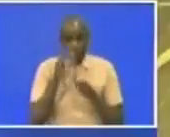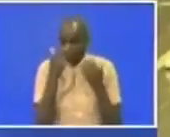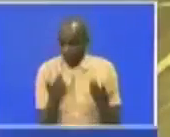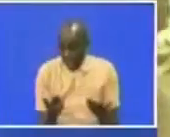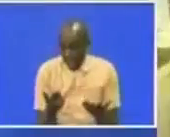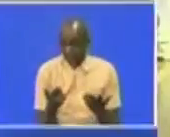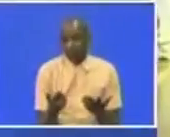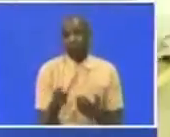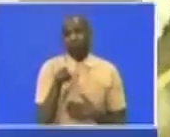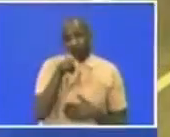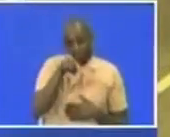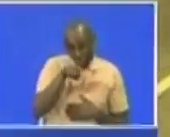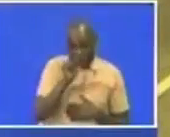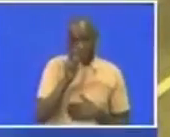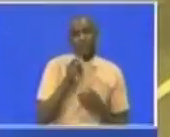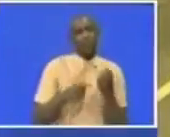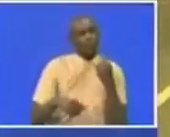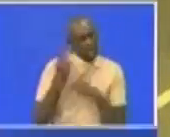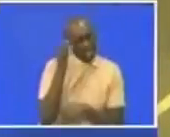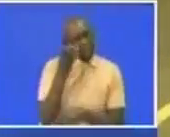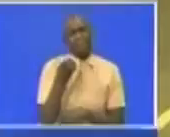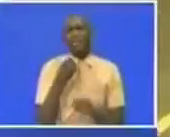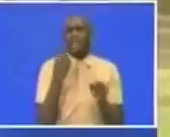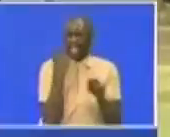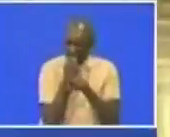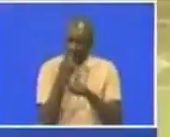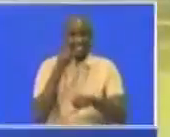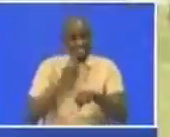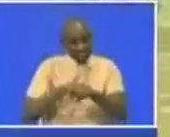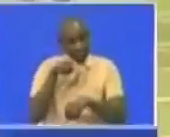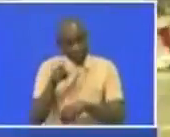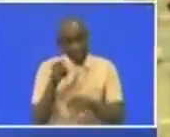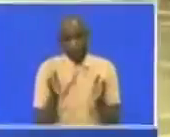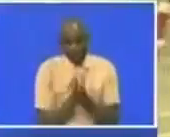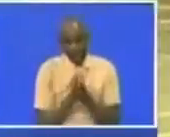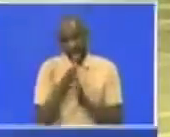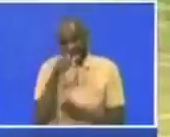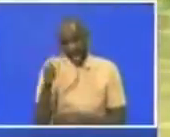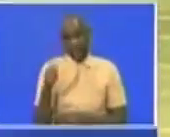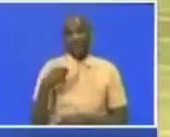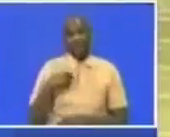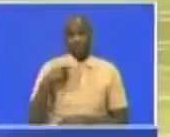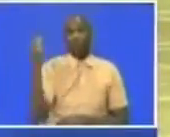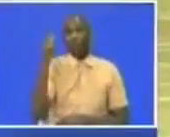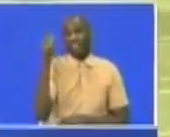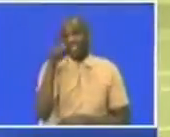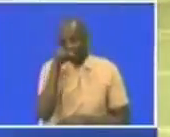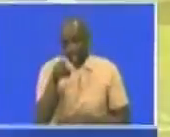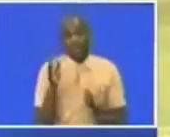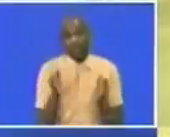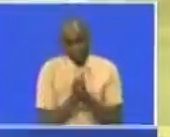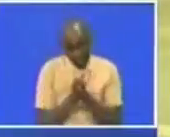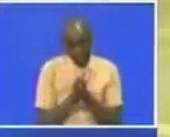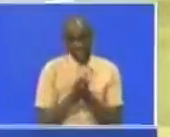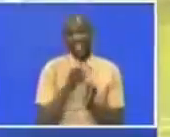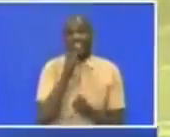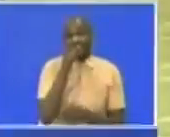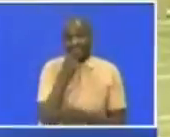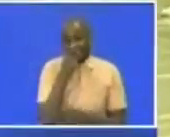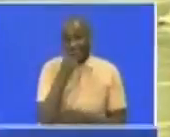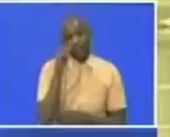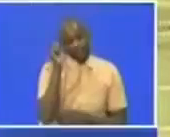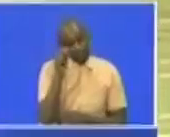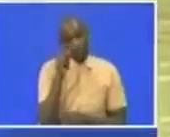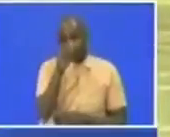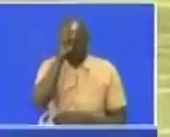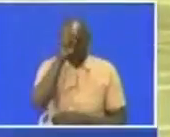Al Ahly ambao ni mabingwa mara 11, huku Sfax kutoka Tunisia na Zamalek pia wanatarajiwa